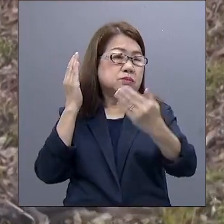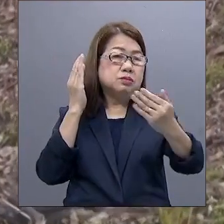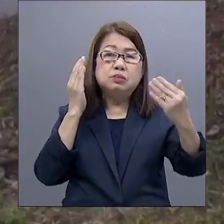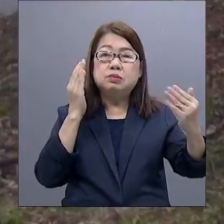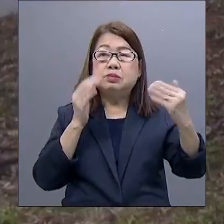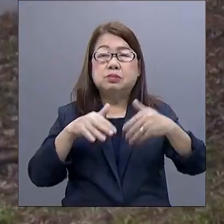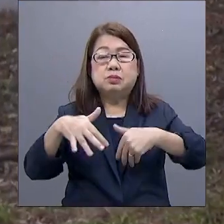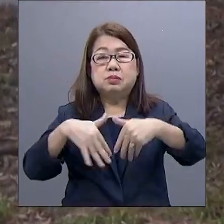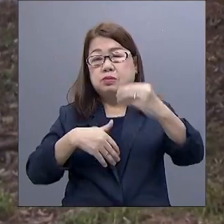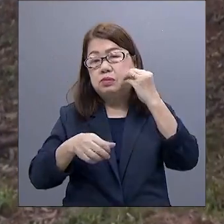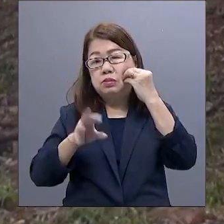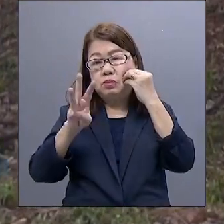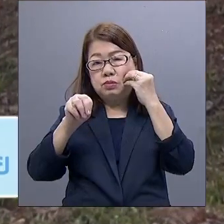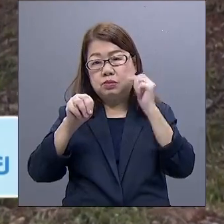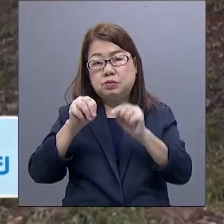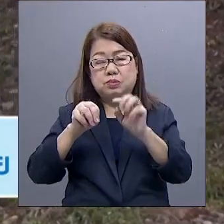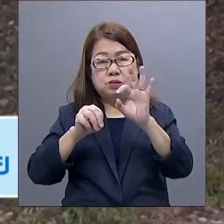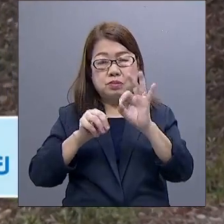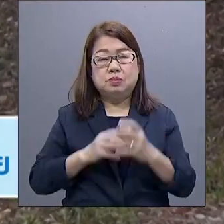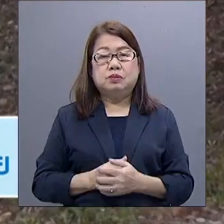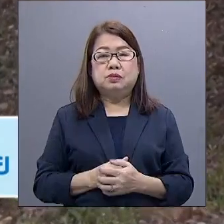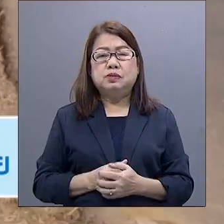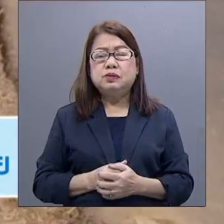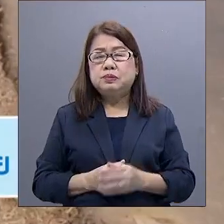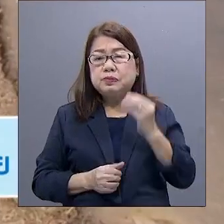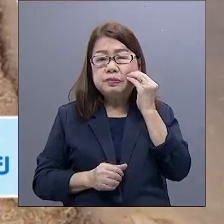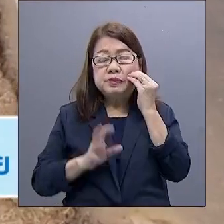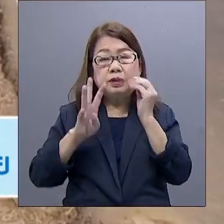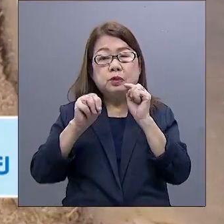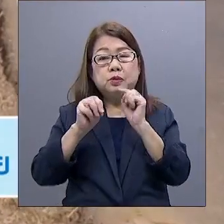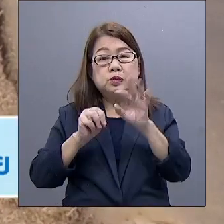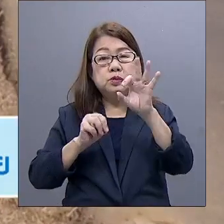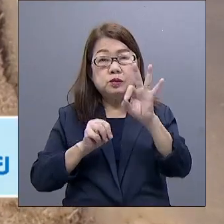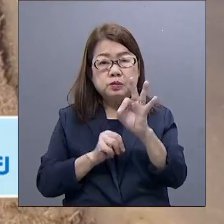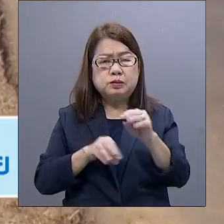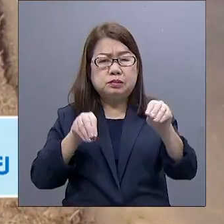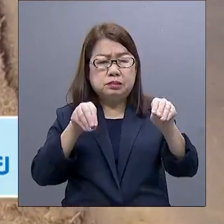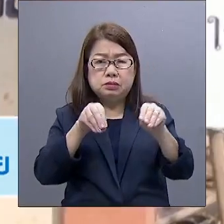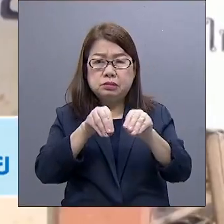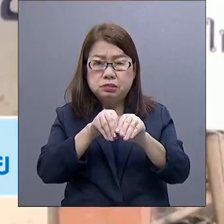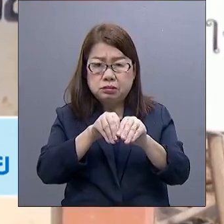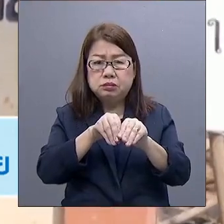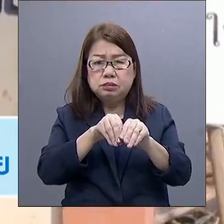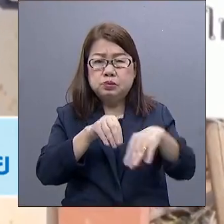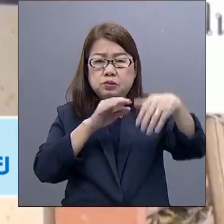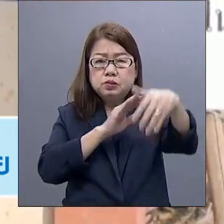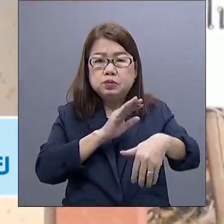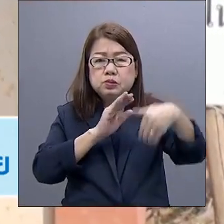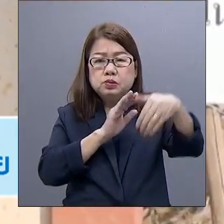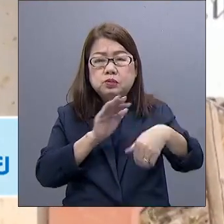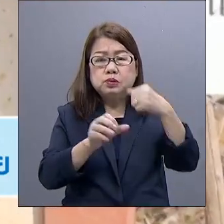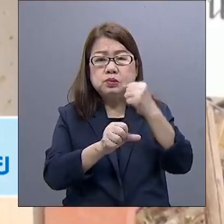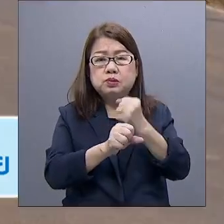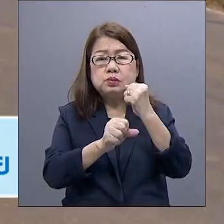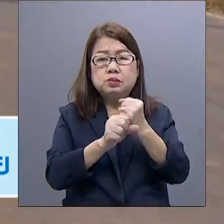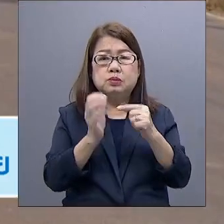หมูเก้าตำวแม่จรรต์ซึเป็หมุบานที่ระบุว่า อยู่ใล่พื้นที่กทำเหแ่นี้พย์หงจ